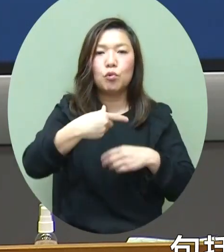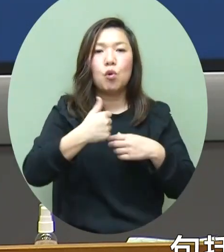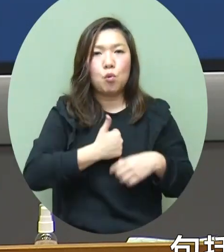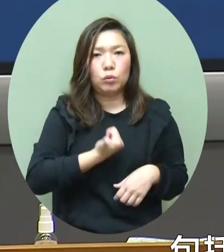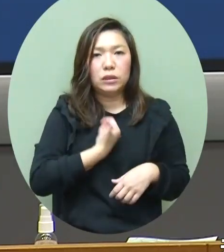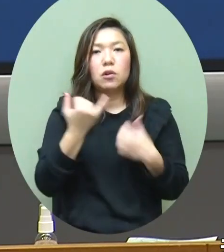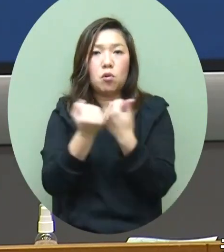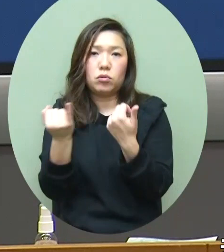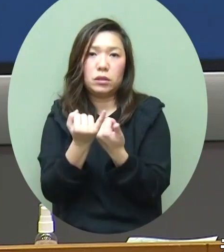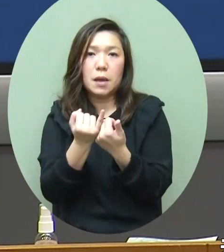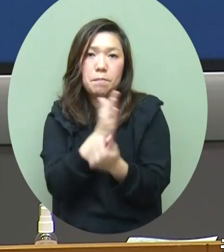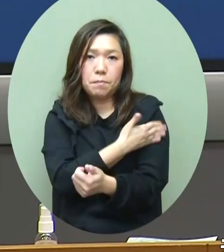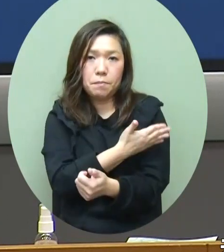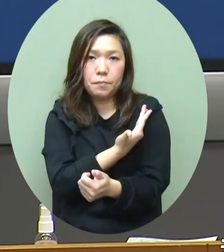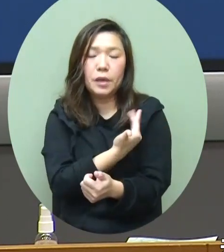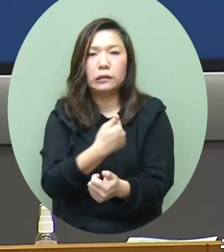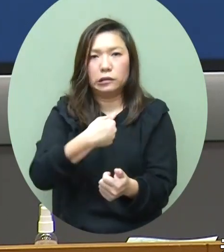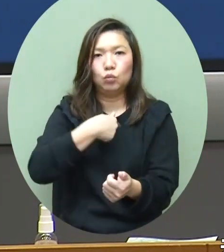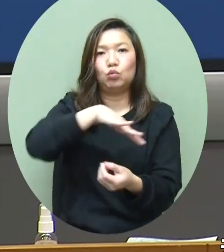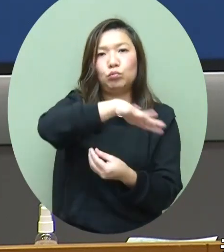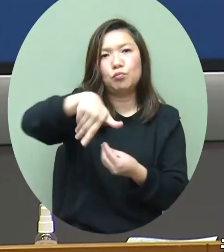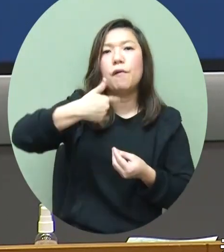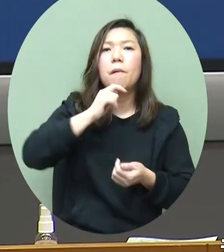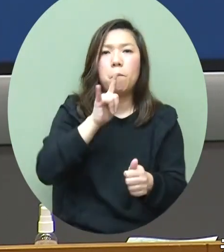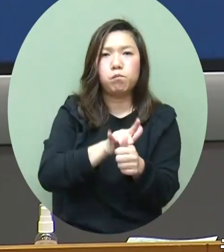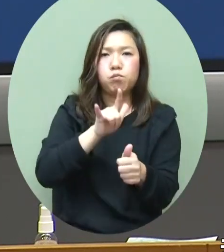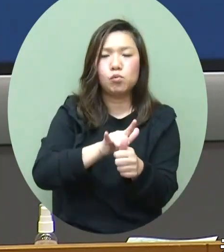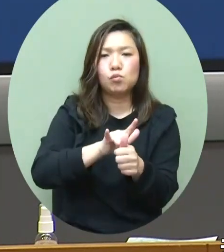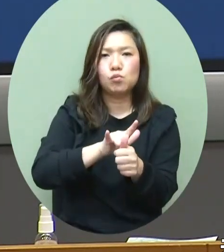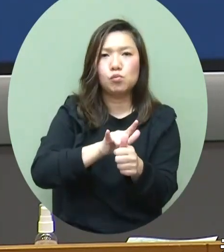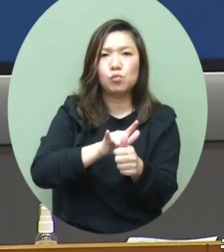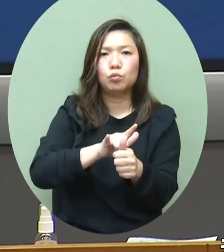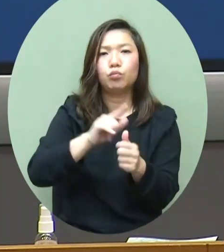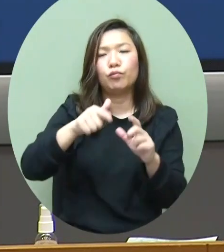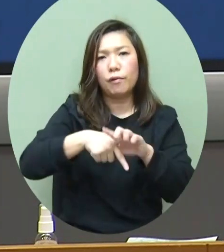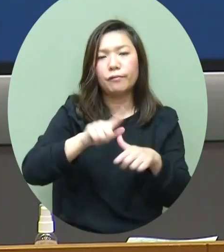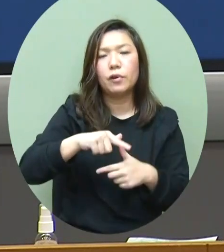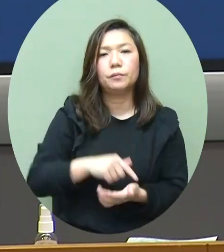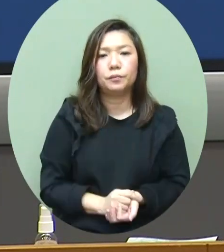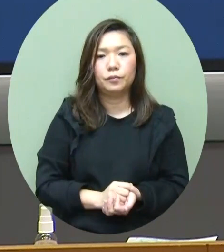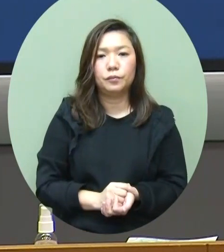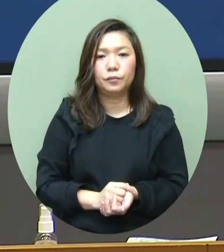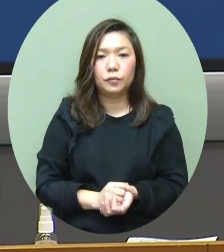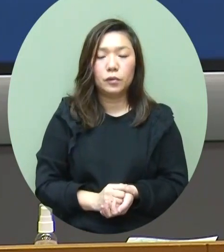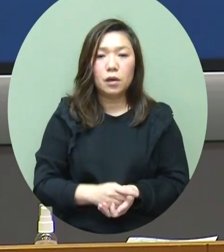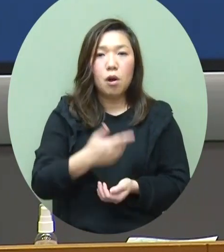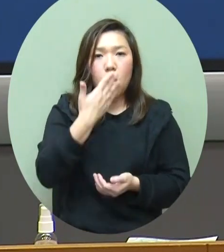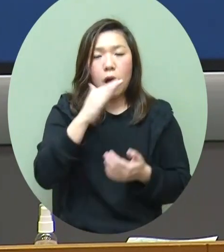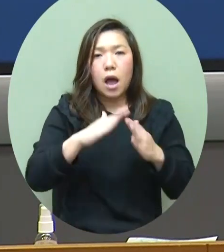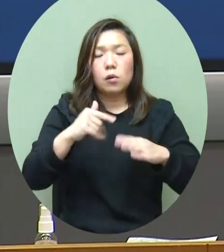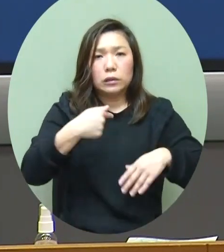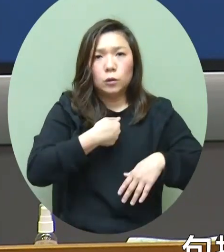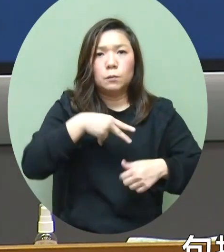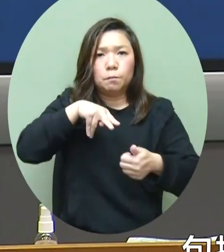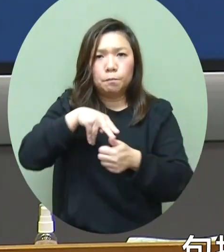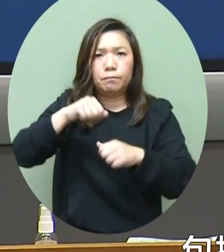同埋学生都要采取足够嘅个人防护嘅措施啊。學校亦都要嚴格執行呢啲